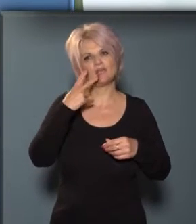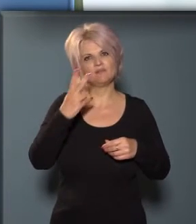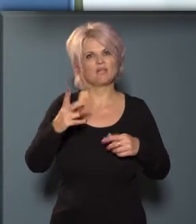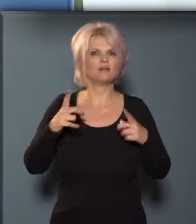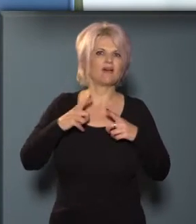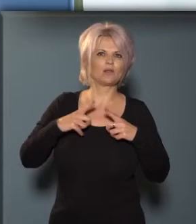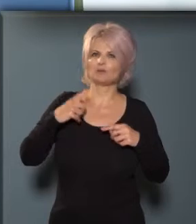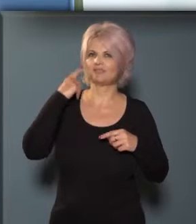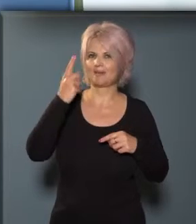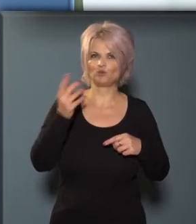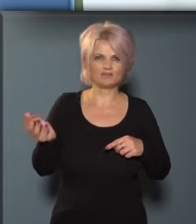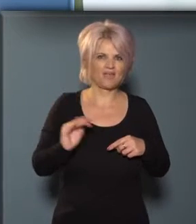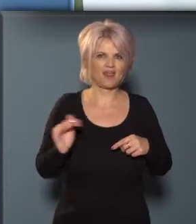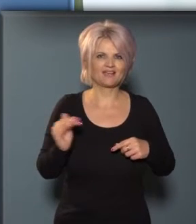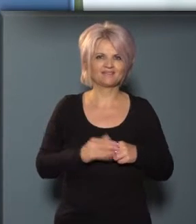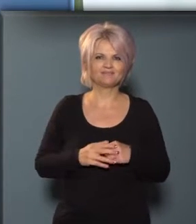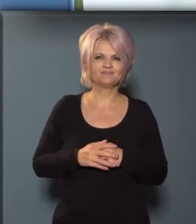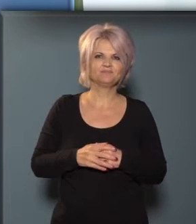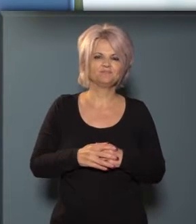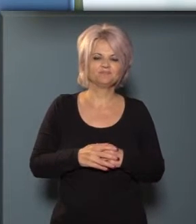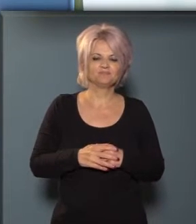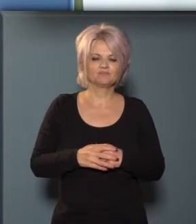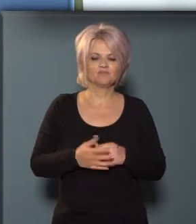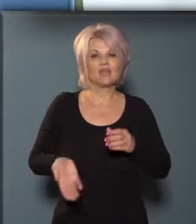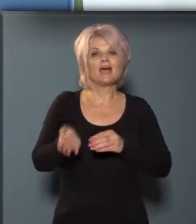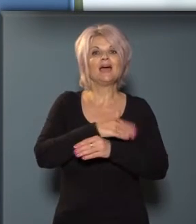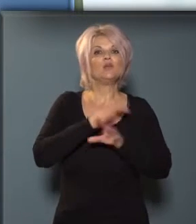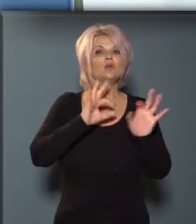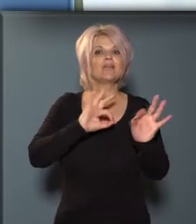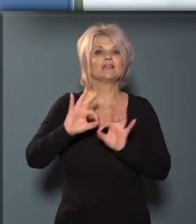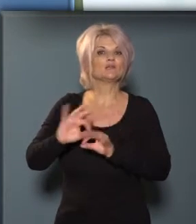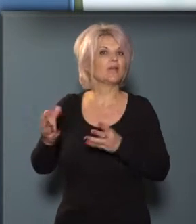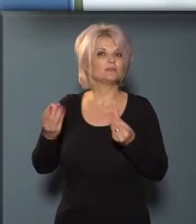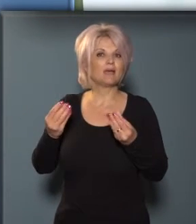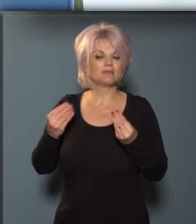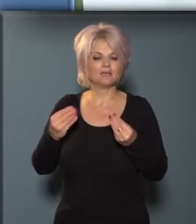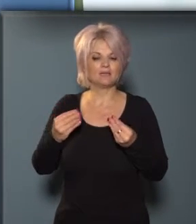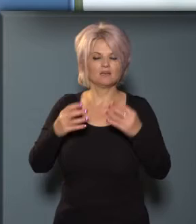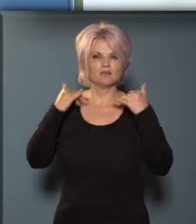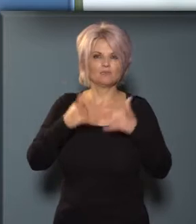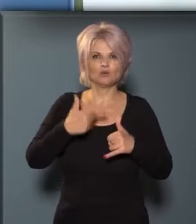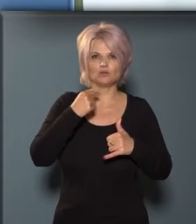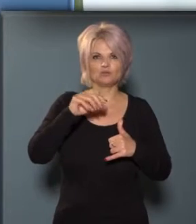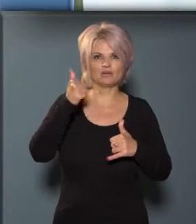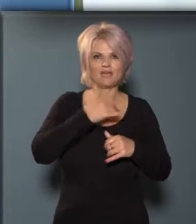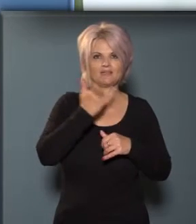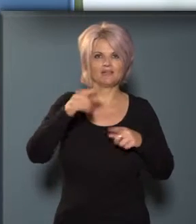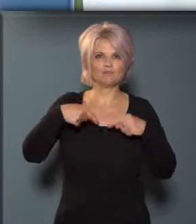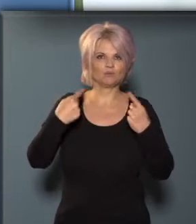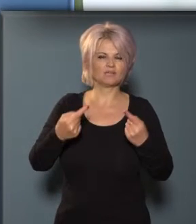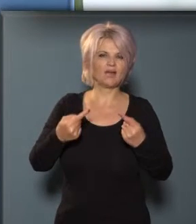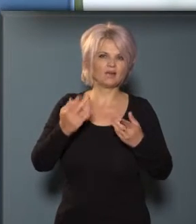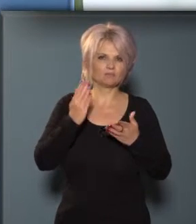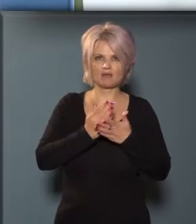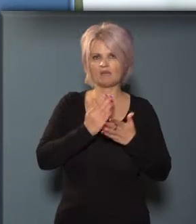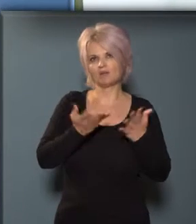és várakozni. Egy-egy ilyen rendezvény milyen hosszú előkészület előz meg? Hát az igazság, hogy most már 21 év után megvannak a bejáratott